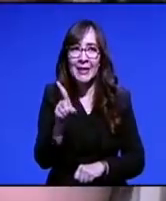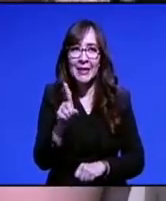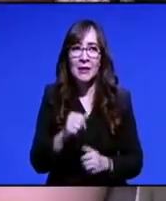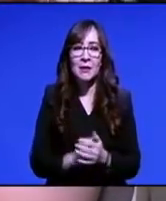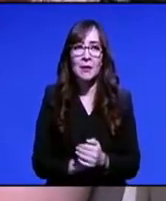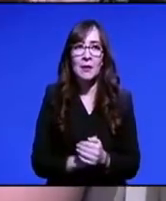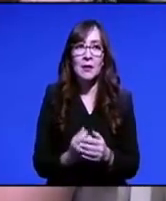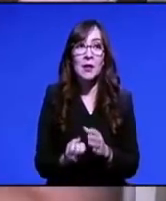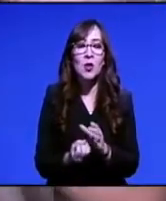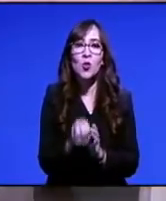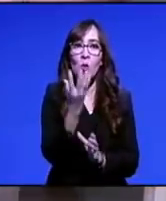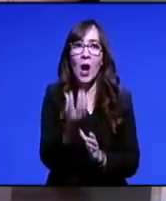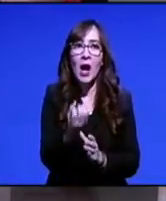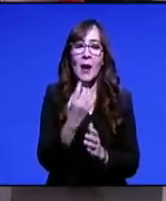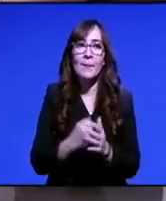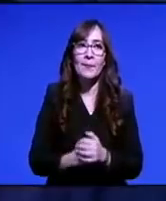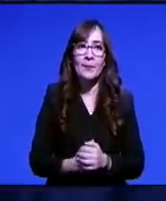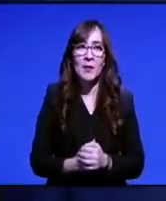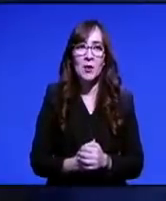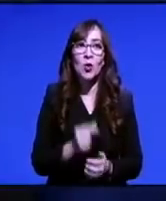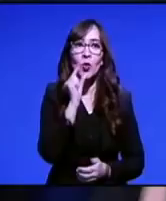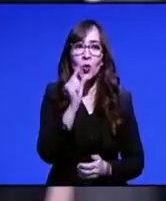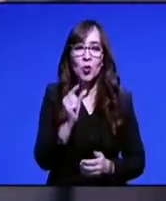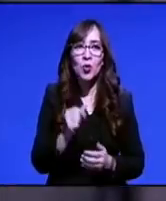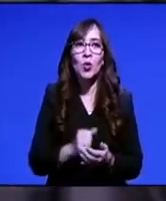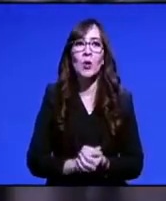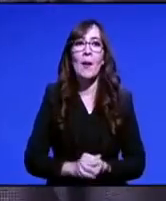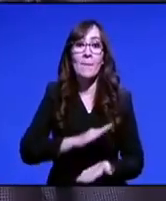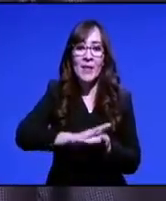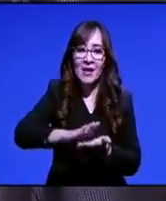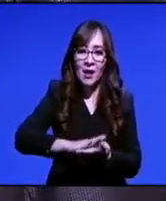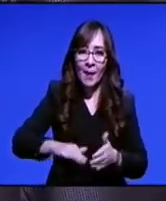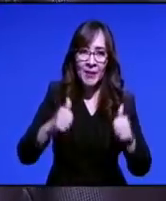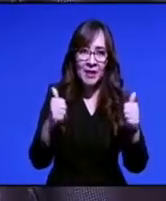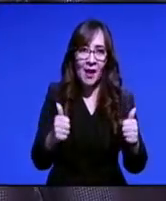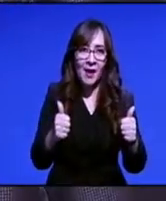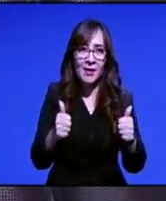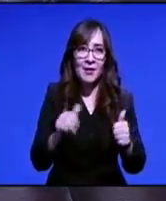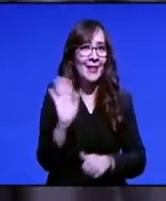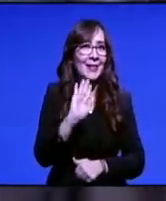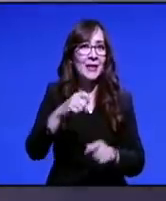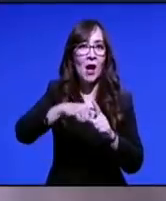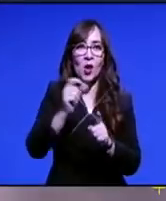derajat Celcius. Gunanya untuk merapihkan kekusutan pakaian.